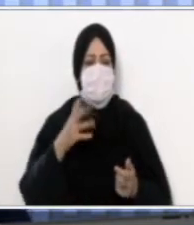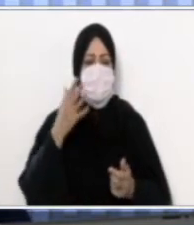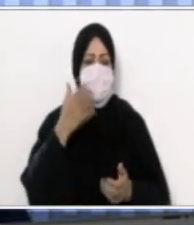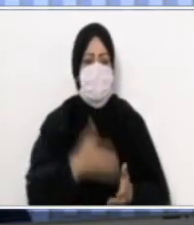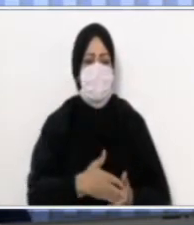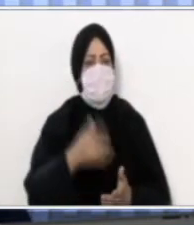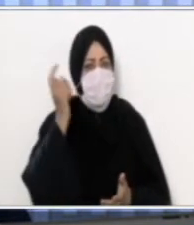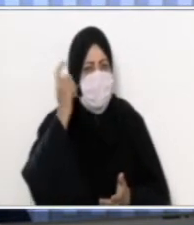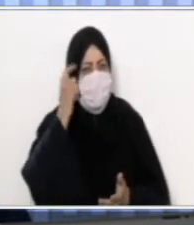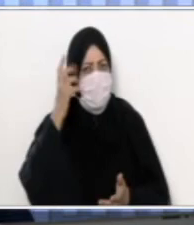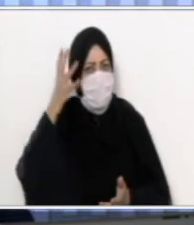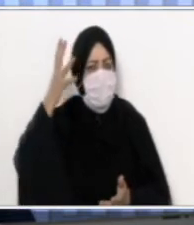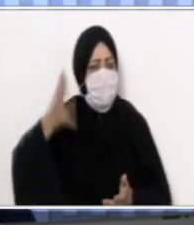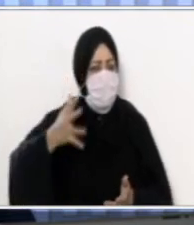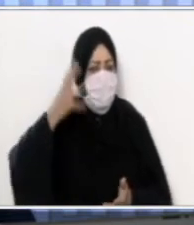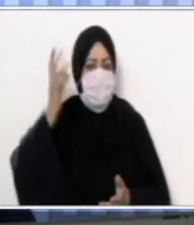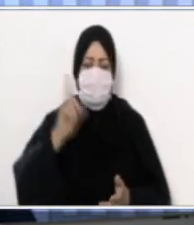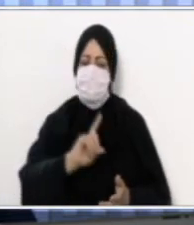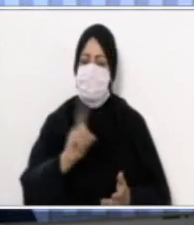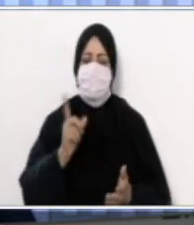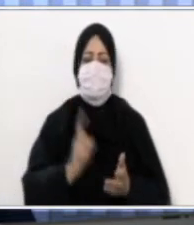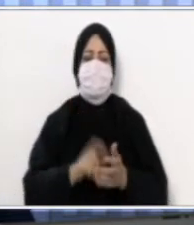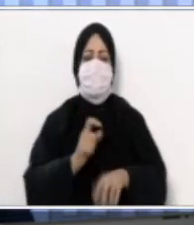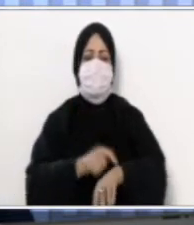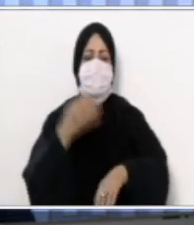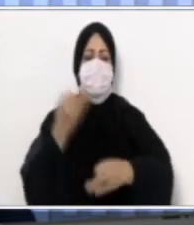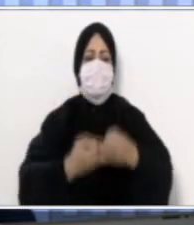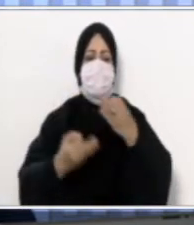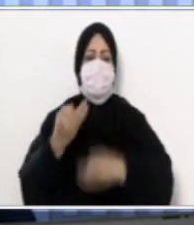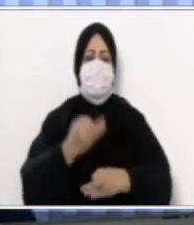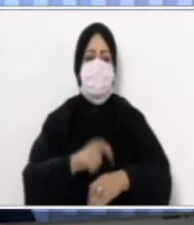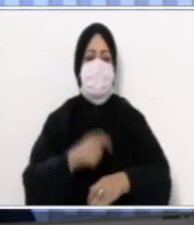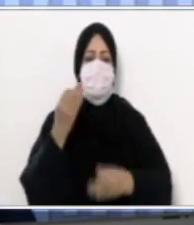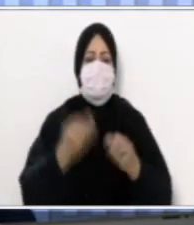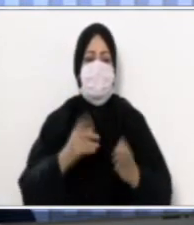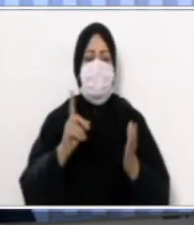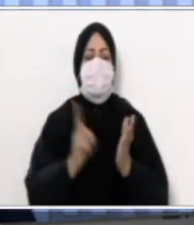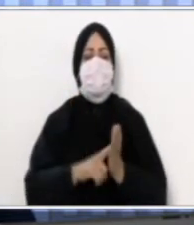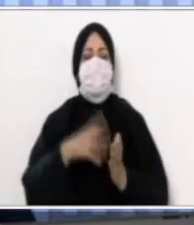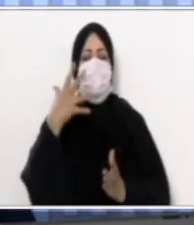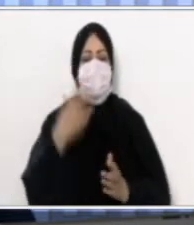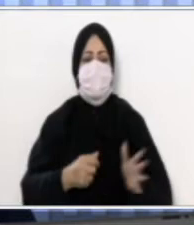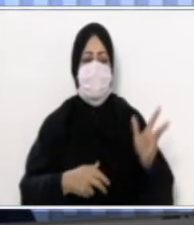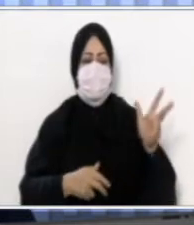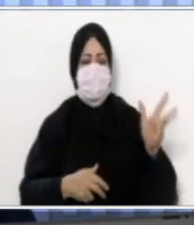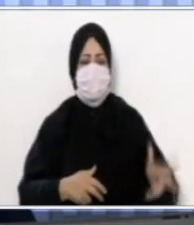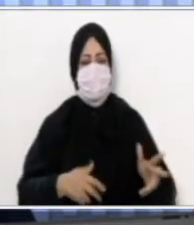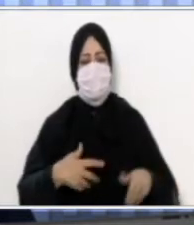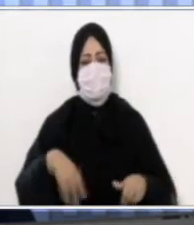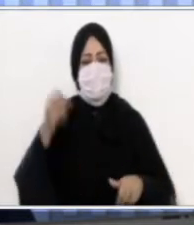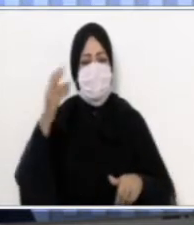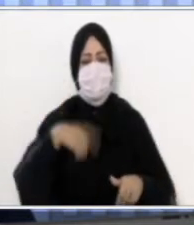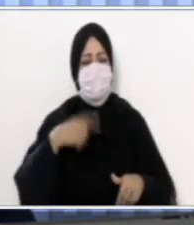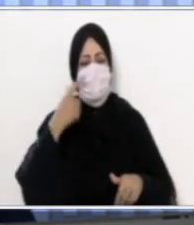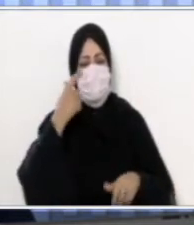على أهلنا في شرق البلاد أن يرجعوا إلى المواقيت الأولى، الأذان الأول الذي لا عبرة به اللي هو قبل